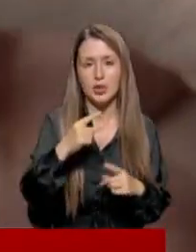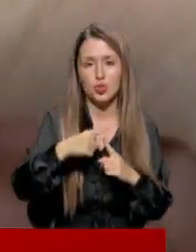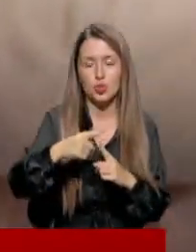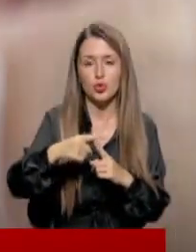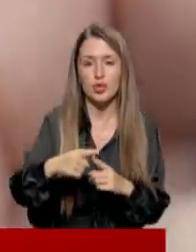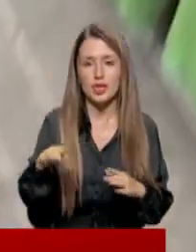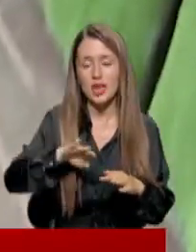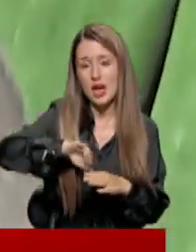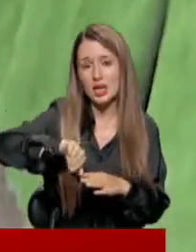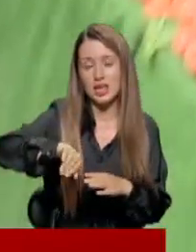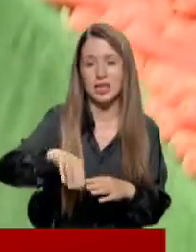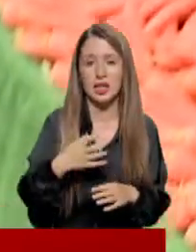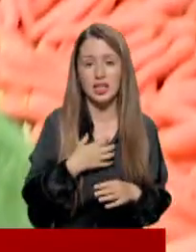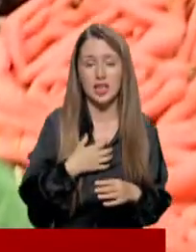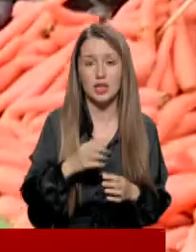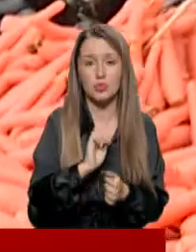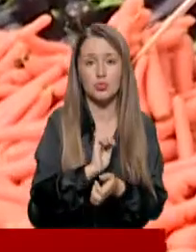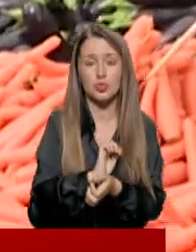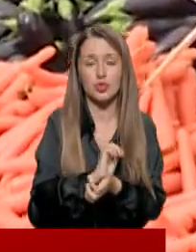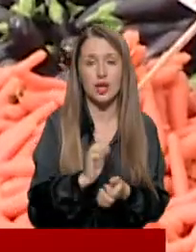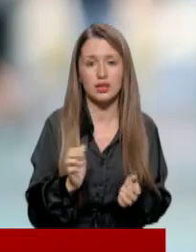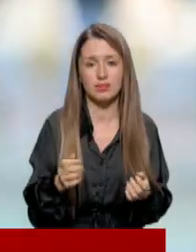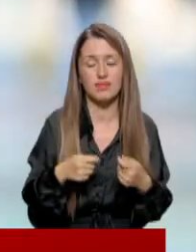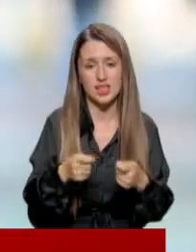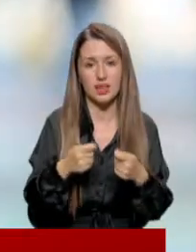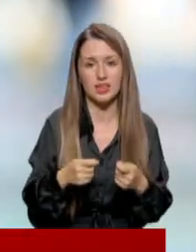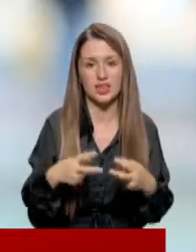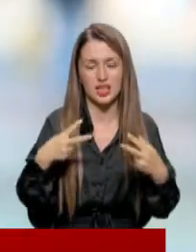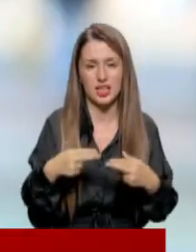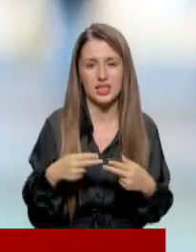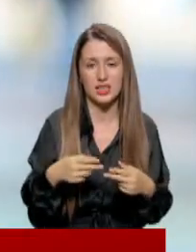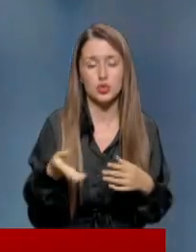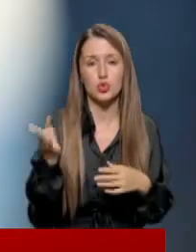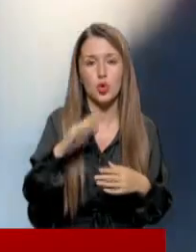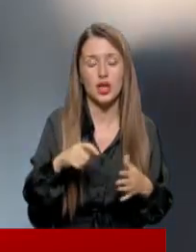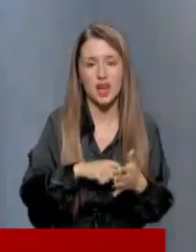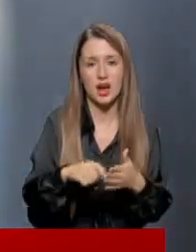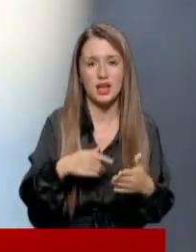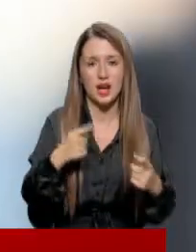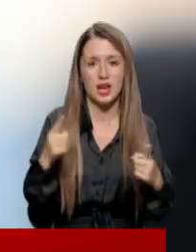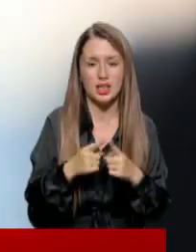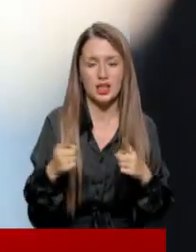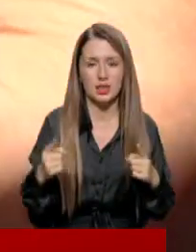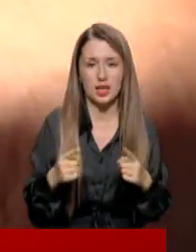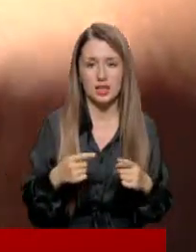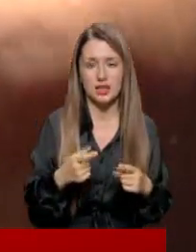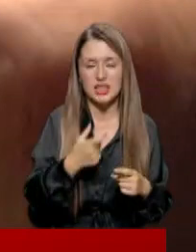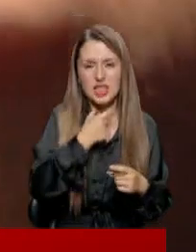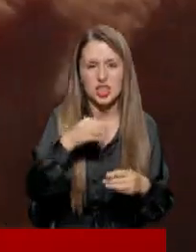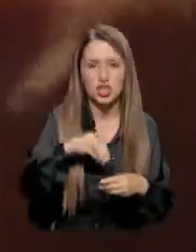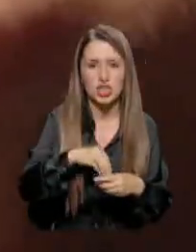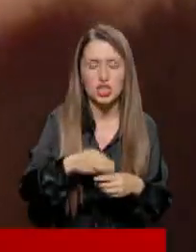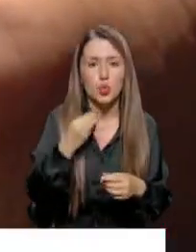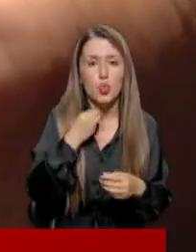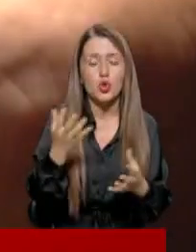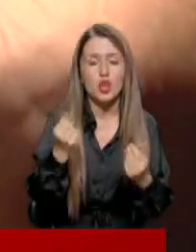torunlara ayıranlarsa kendi mutfak masraflarından kesti. Bir sonraki emekli aylığına kadar temel ihtiyaçlarını karşılayabilmek için de borç